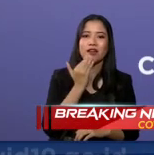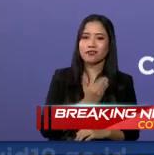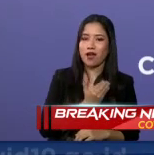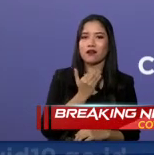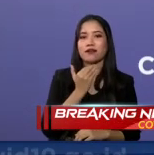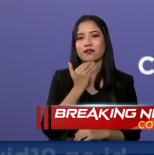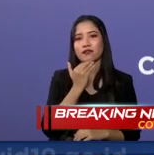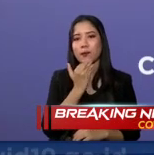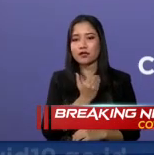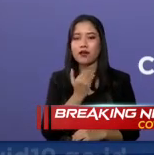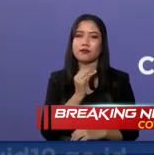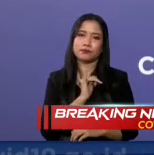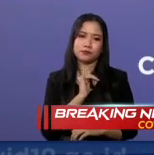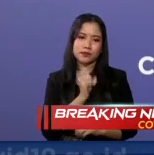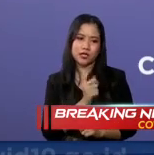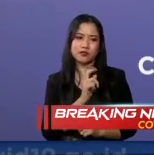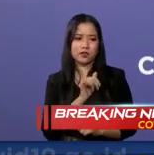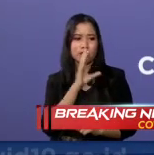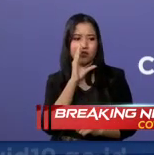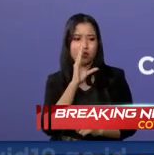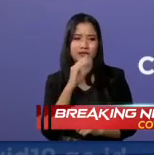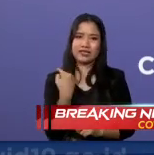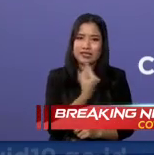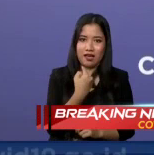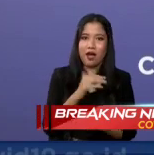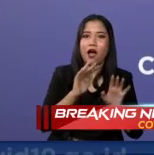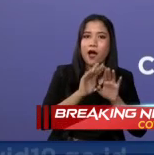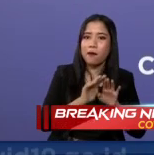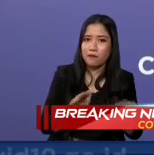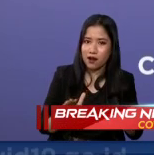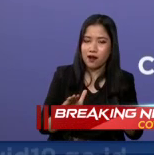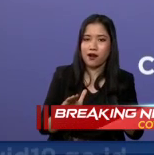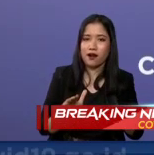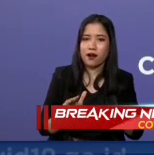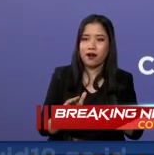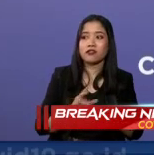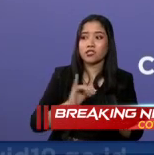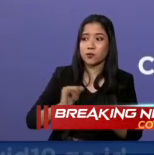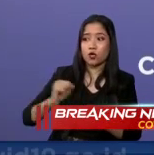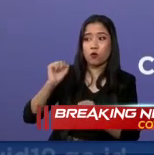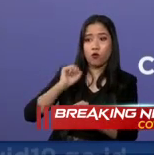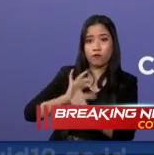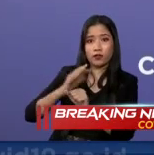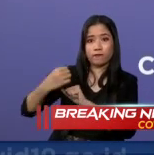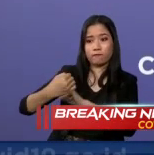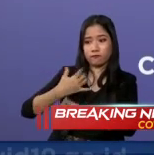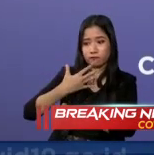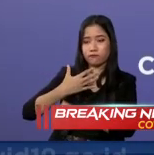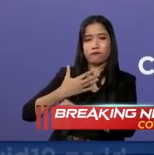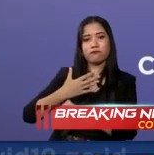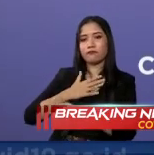yang bisa menjamin bahwa kita aman dari kemungkinan tertular covert